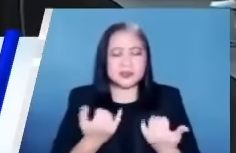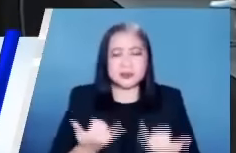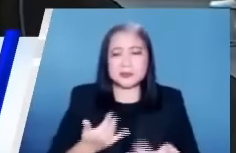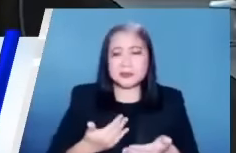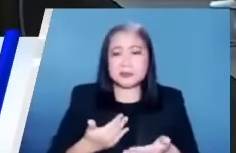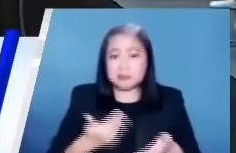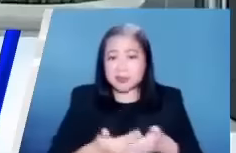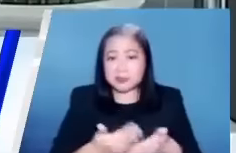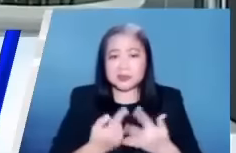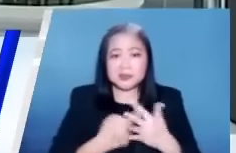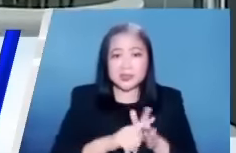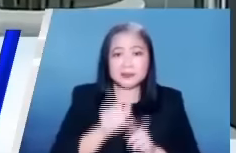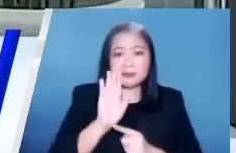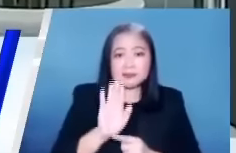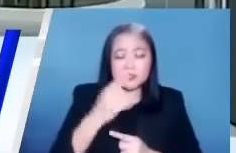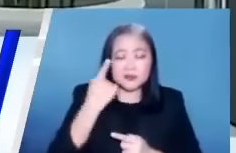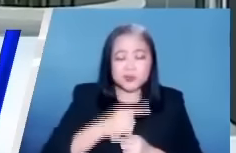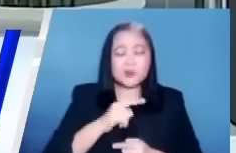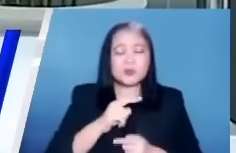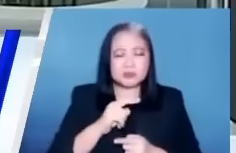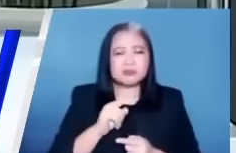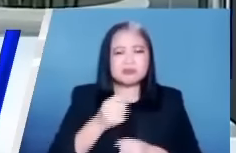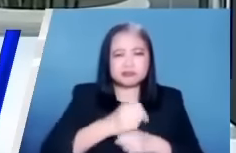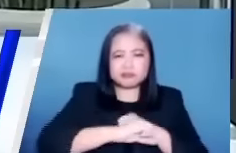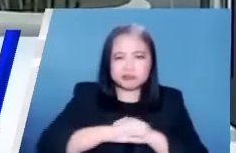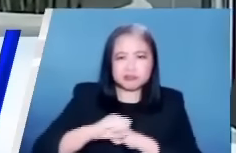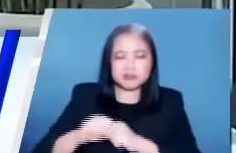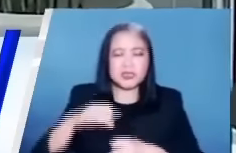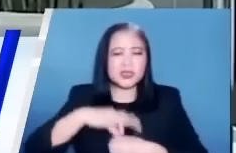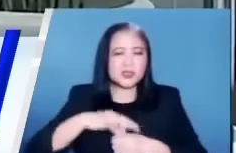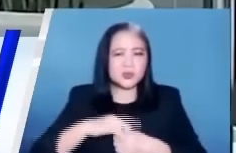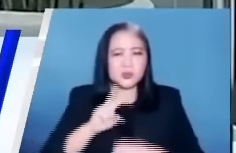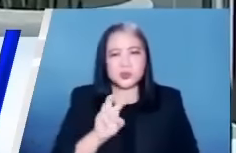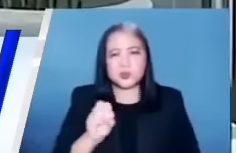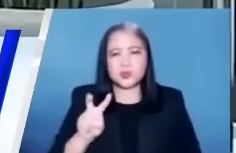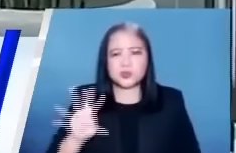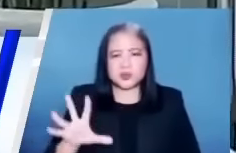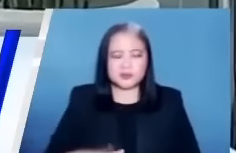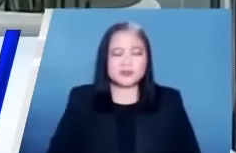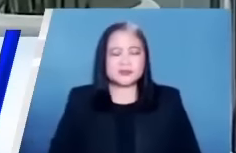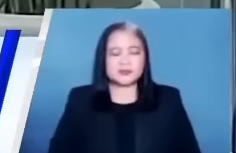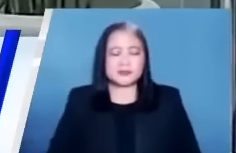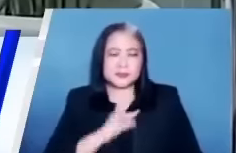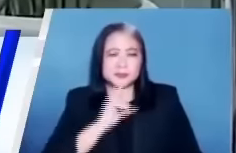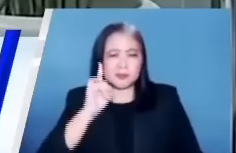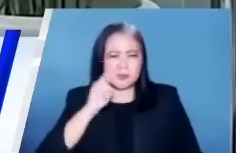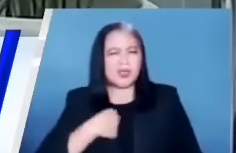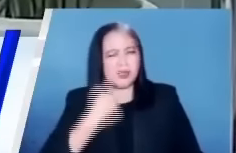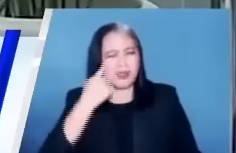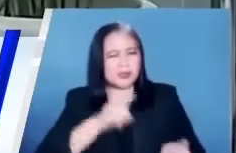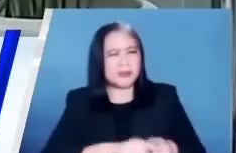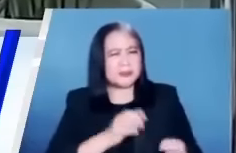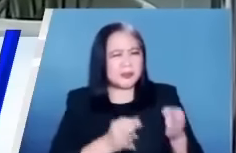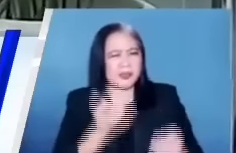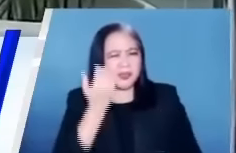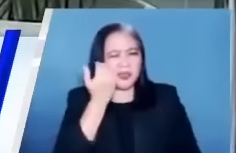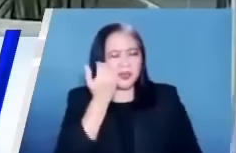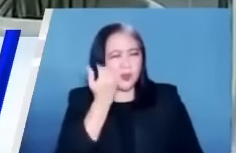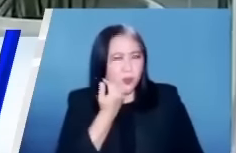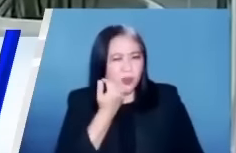2025 i agree with some of my colleagues an na medyo kukulangin ng oras remember yung practicality nung time